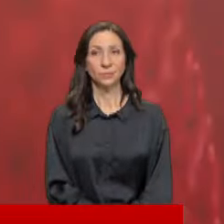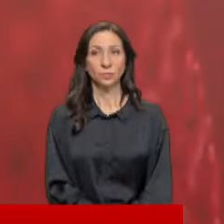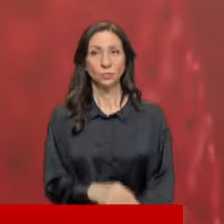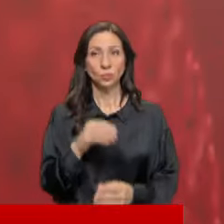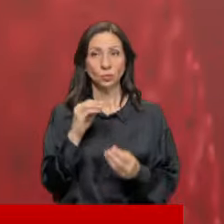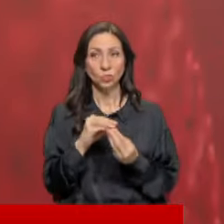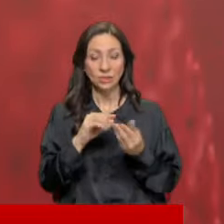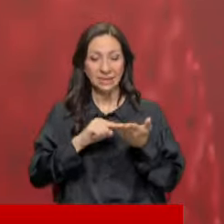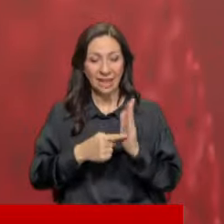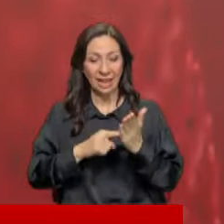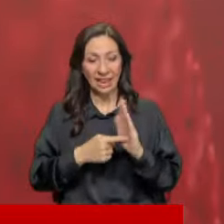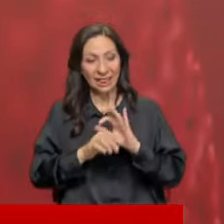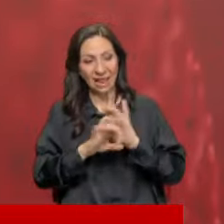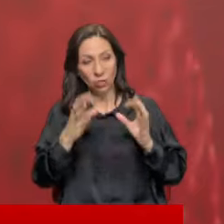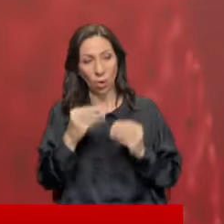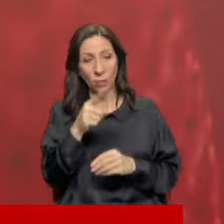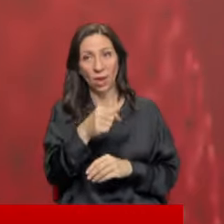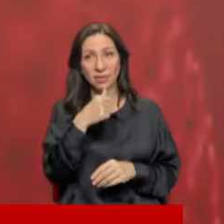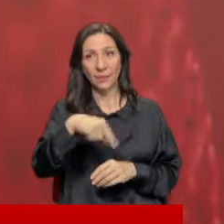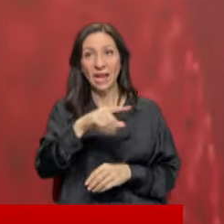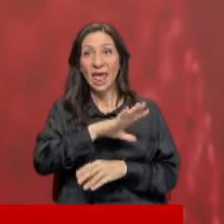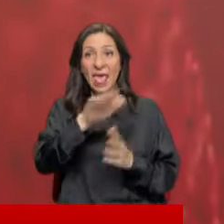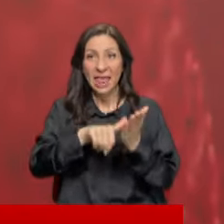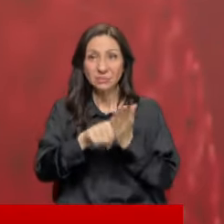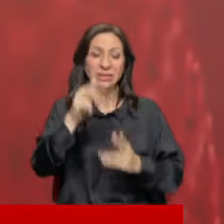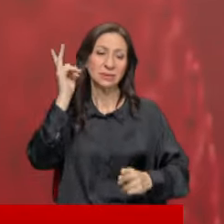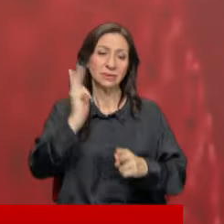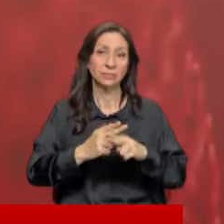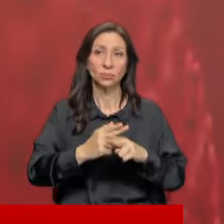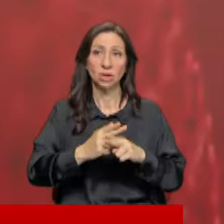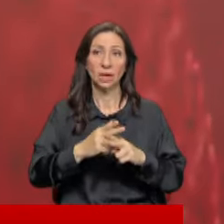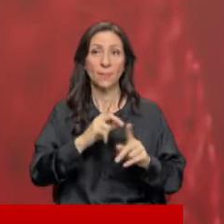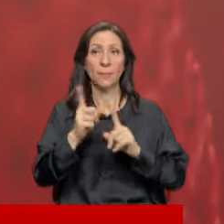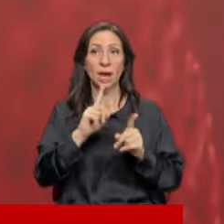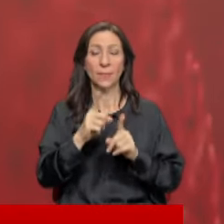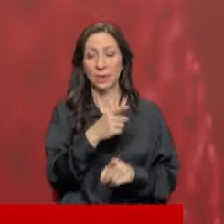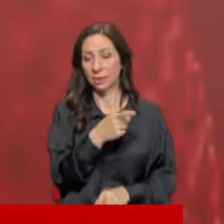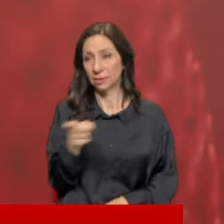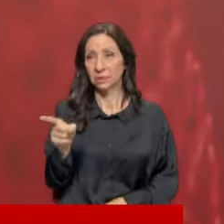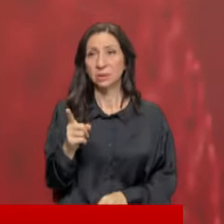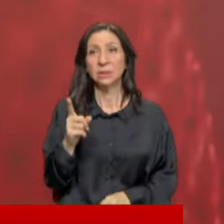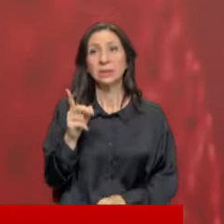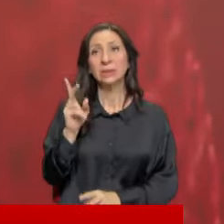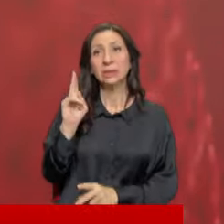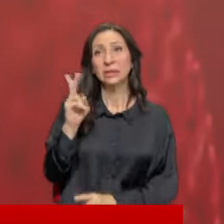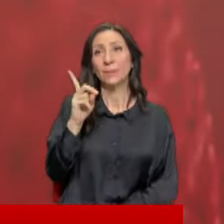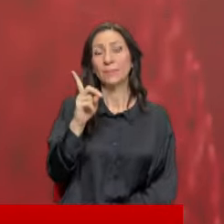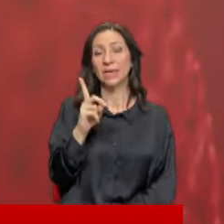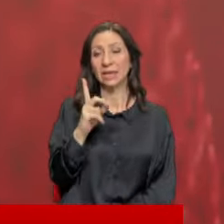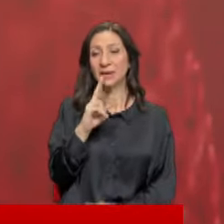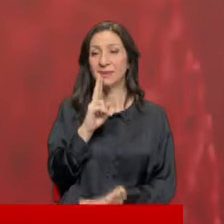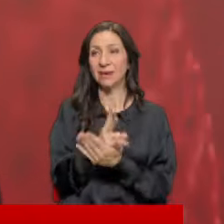Suçu delillerle sabit olan bu faillerin hepsinin hızlı bir şekilde yargılanması için kendisinden bir